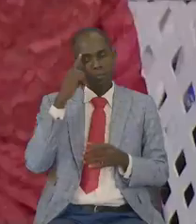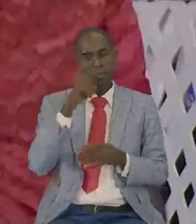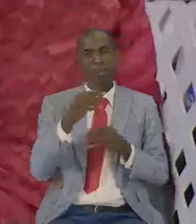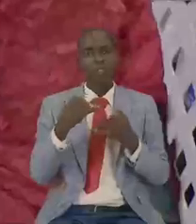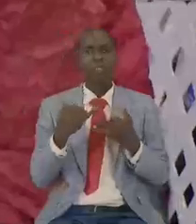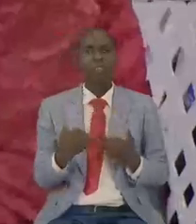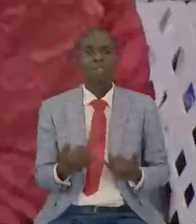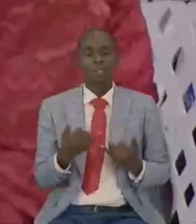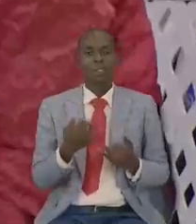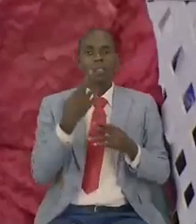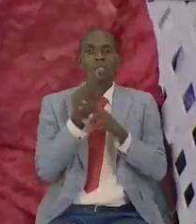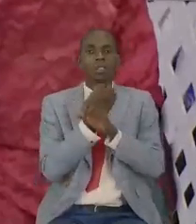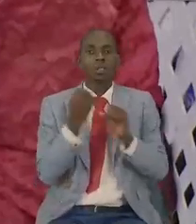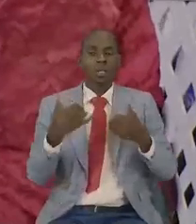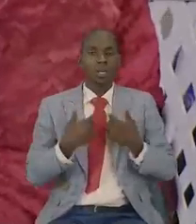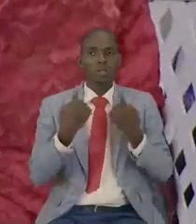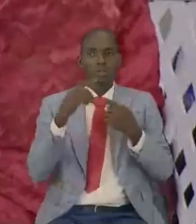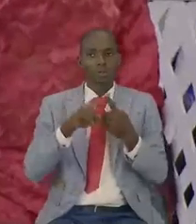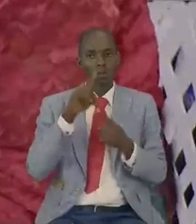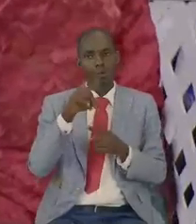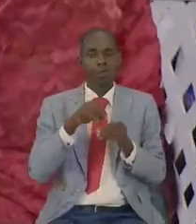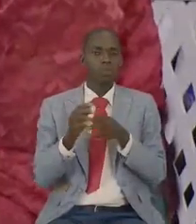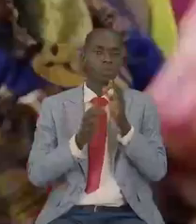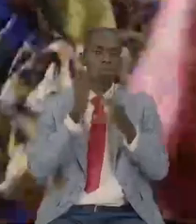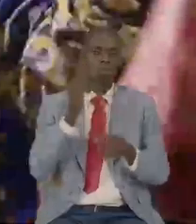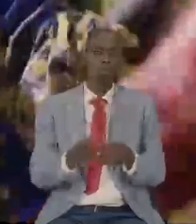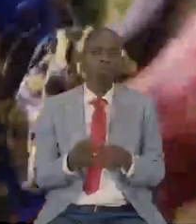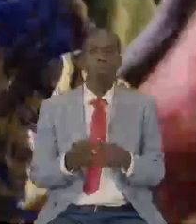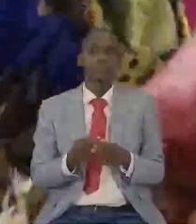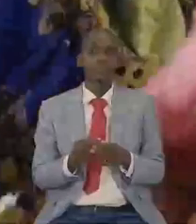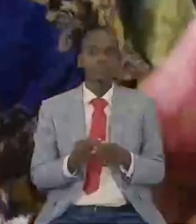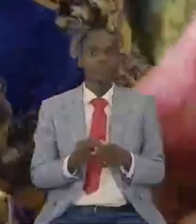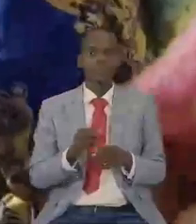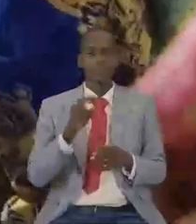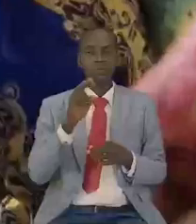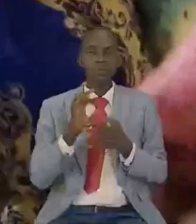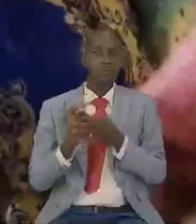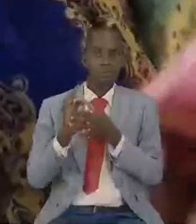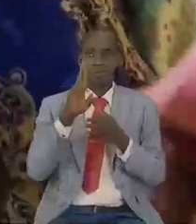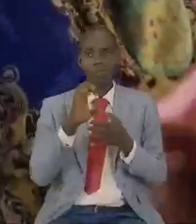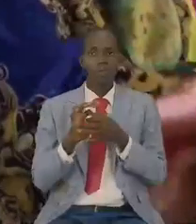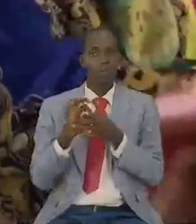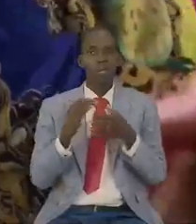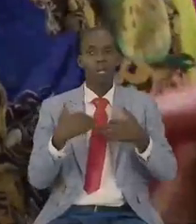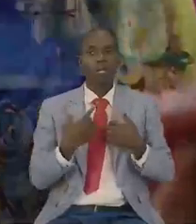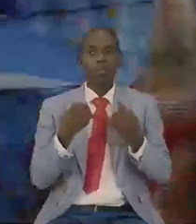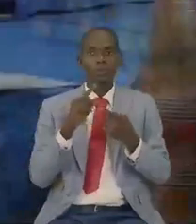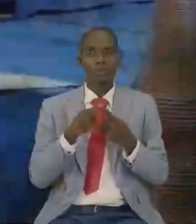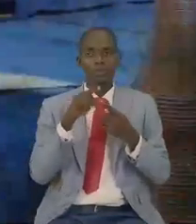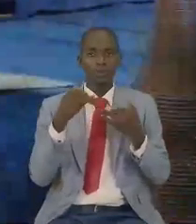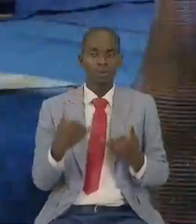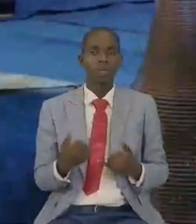Maintenant, la rédemption est venue pour toi. La réconciliation est venue pour toi. Et